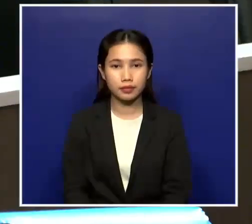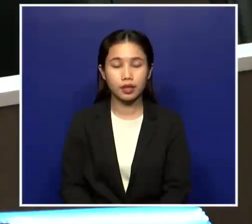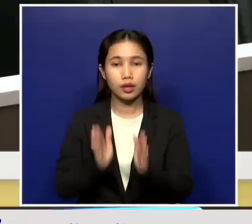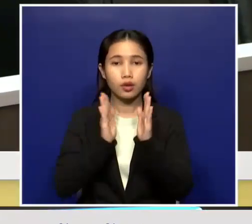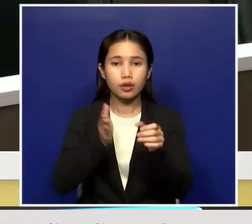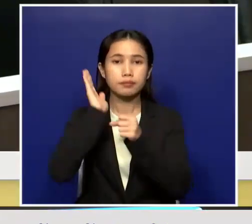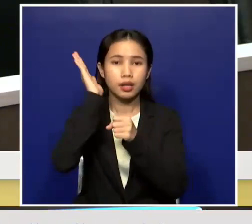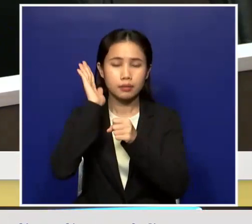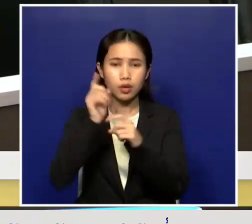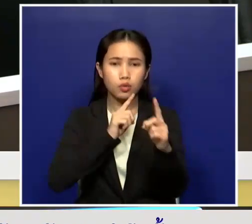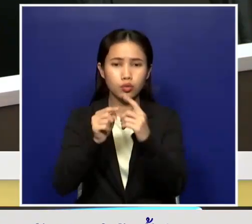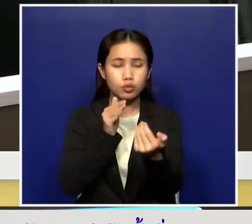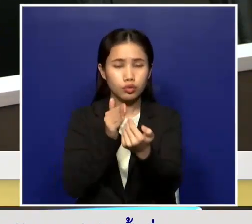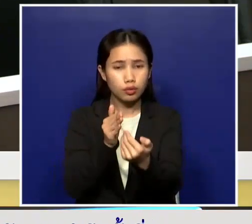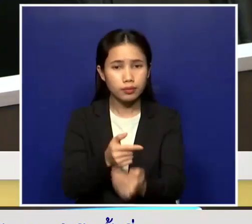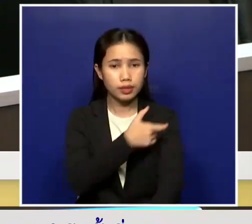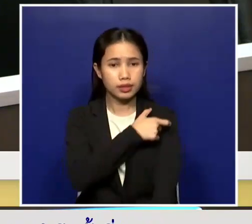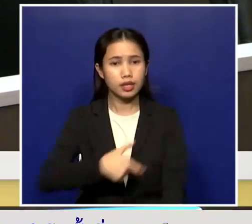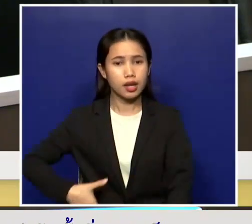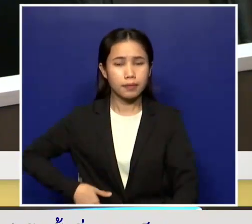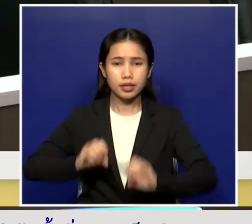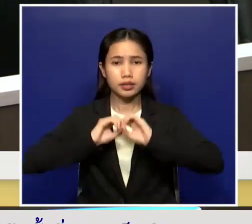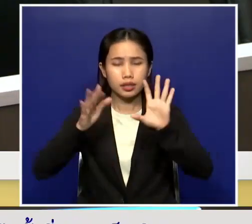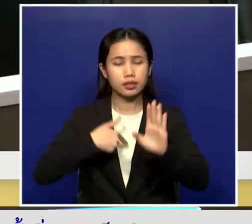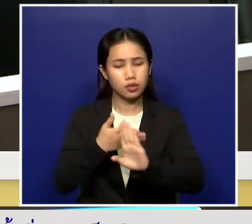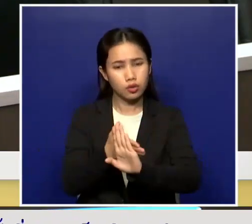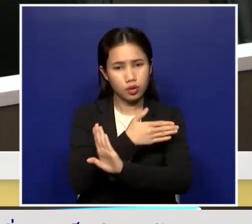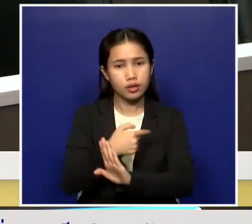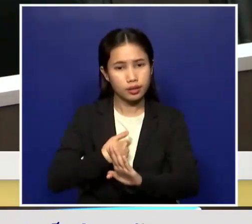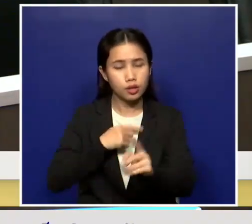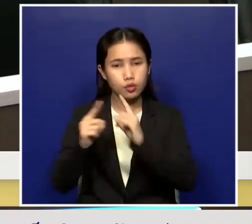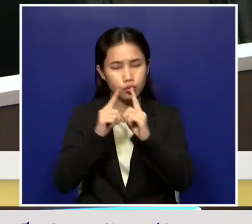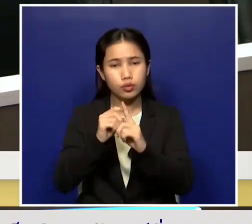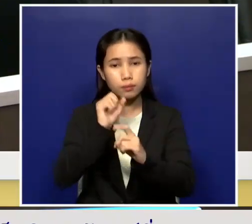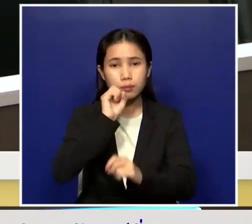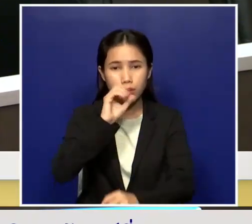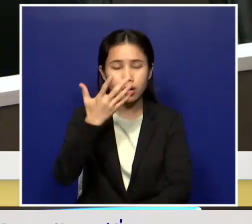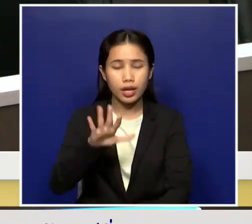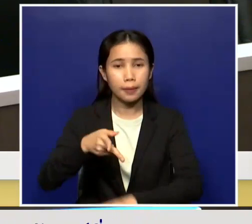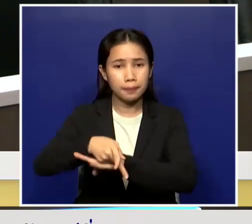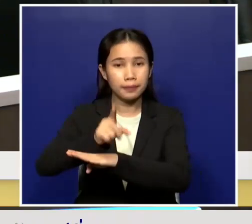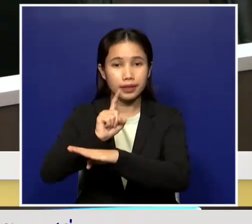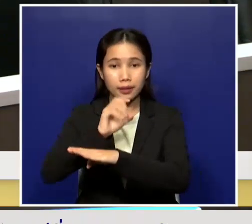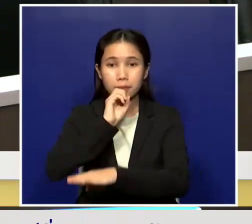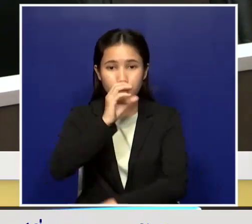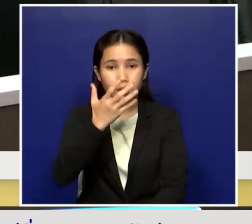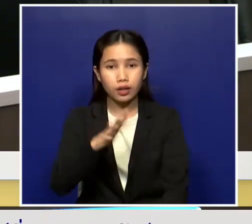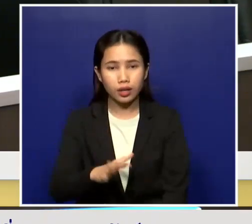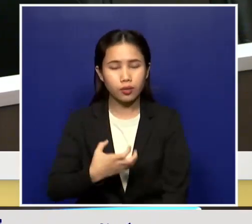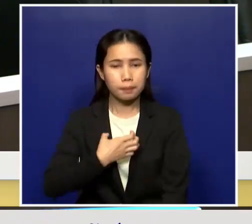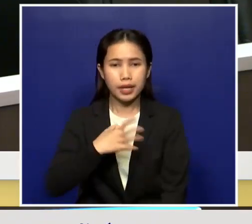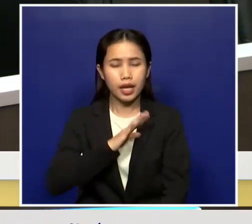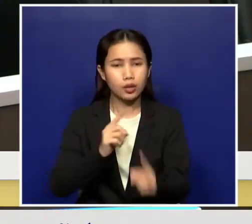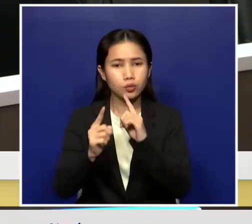บันอย่างชัดเจนแล้วก็ผมคิดว่าเราได้พูดคุยกันไปพอสมควรแล้วท่านประธานก็เคยมีดำริว่าไม่อยากให้พู